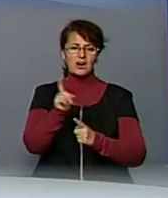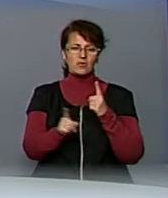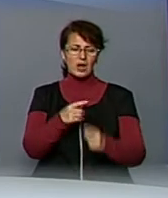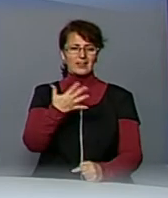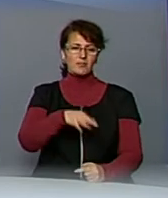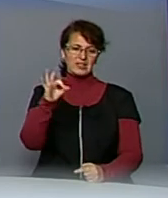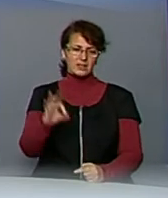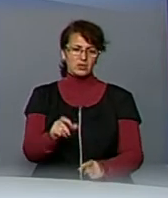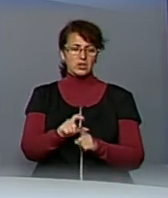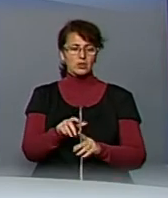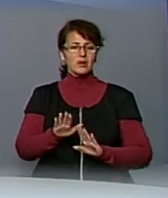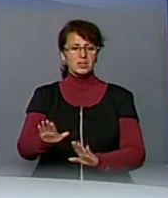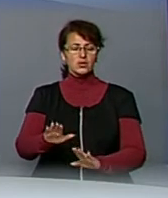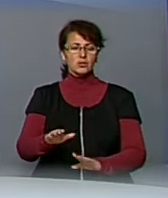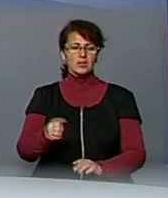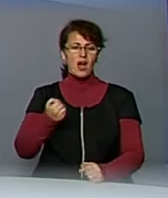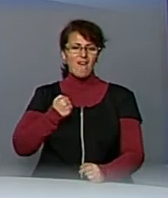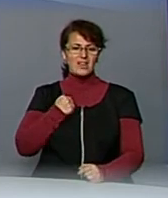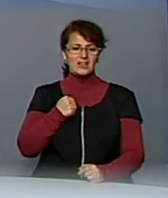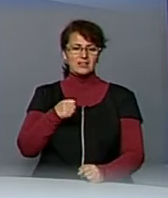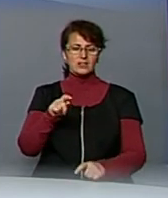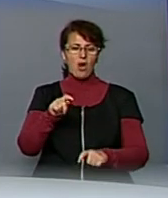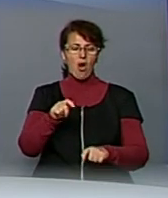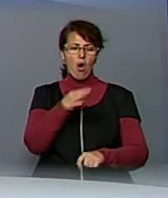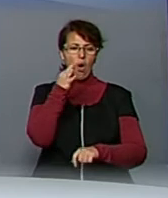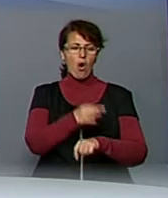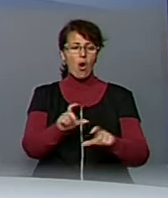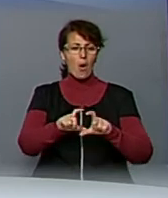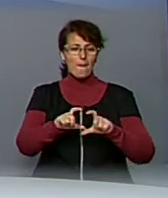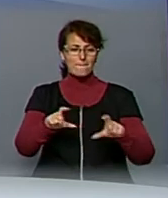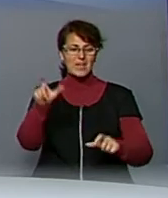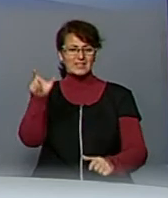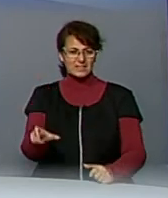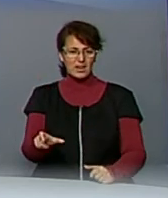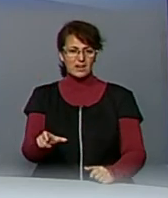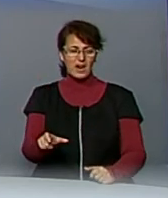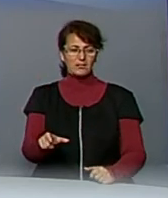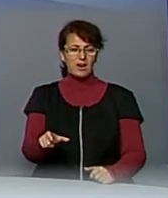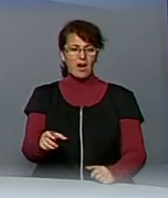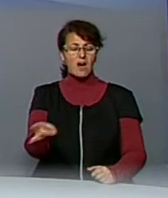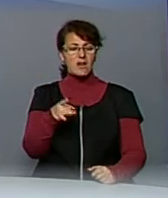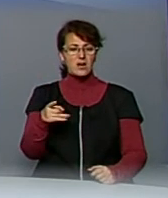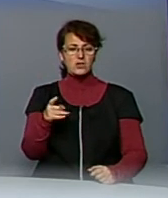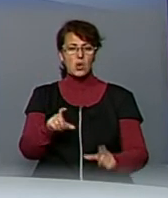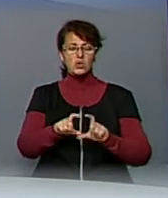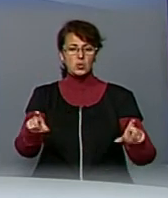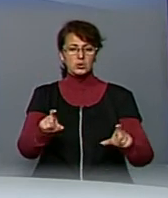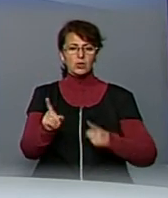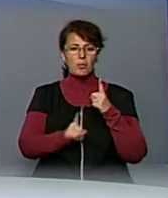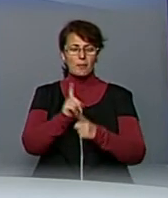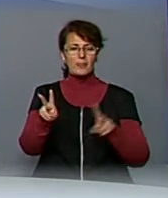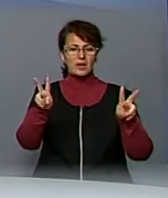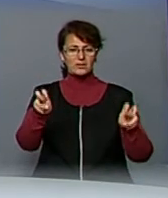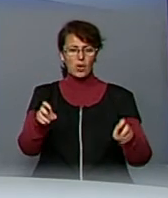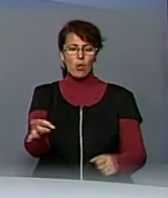50%. За словами заступника військового комісара Львівського обласного комісаріату Дениса Сохацького, районні установи перейменують у